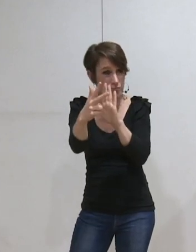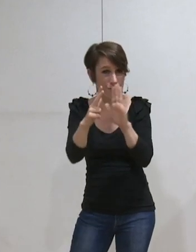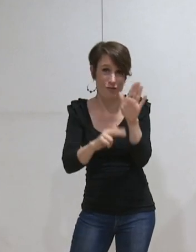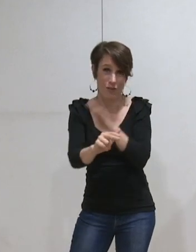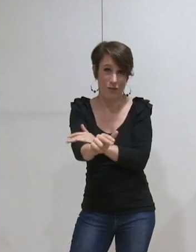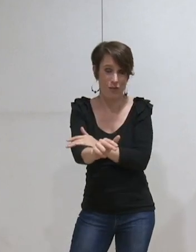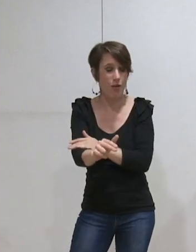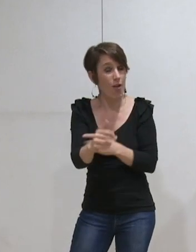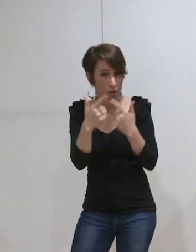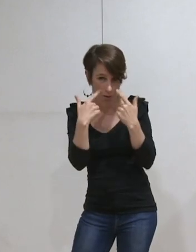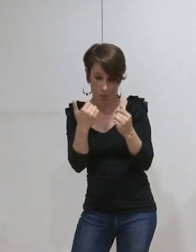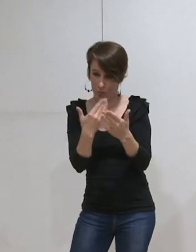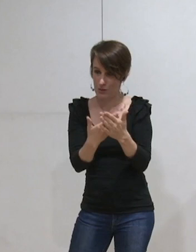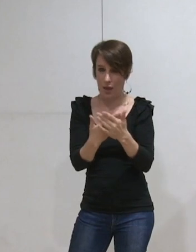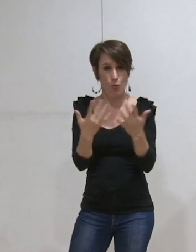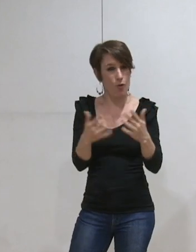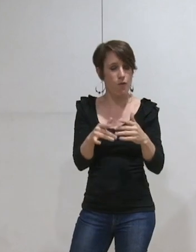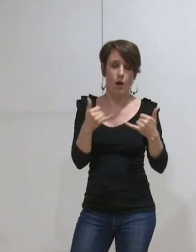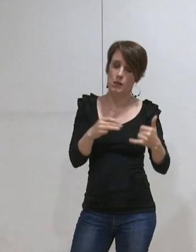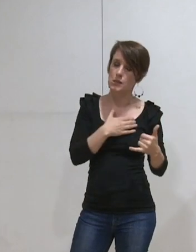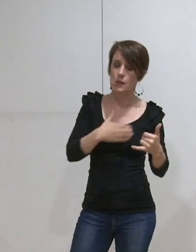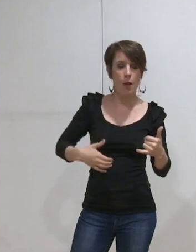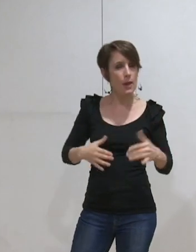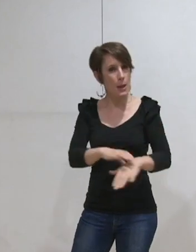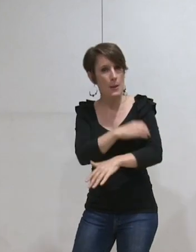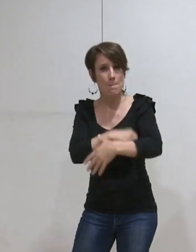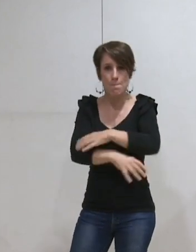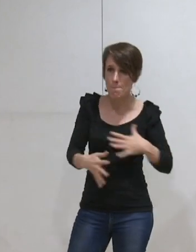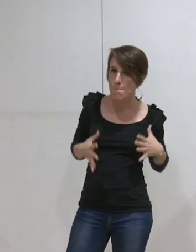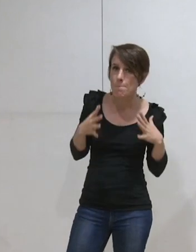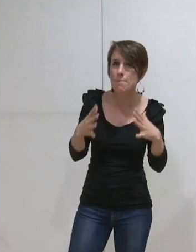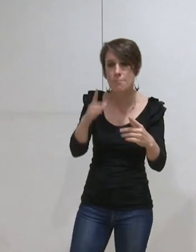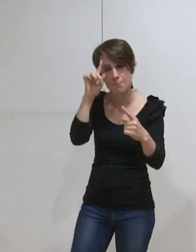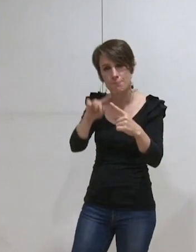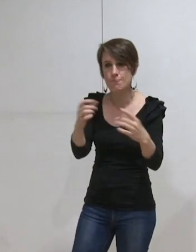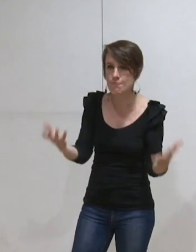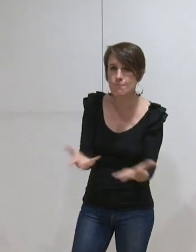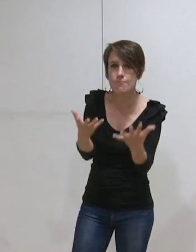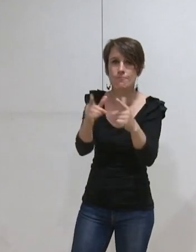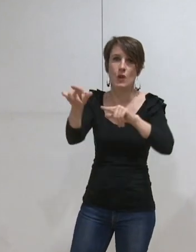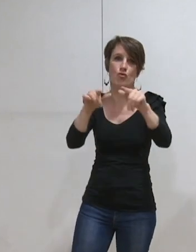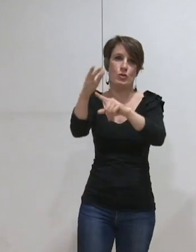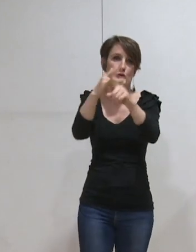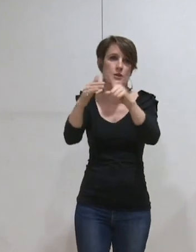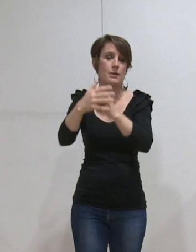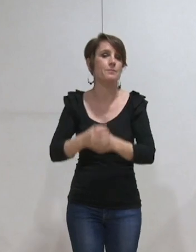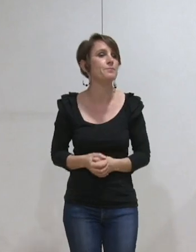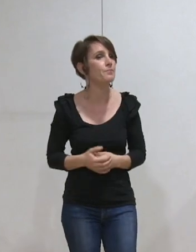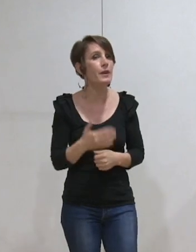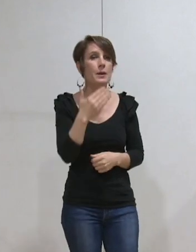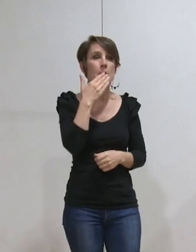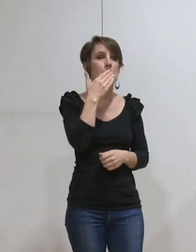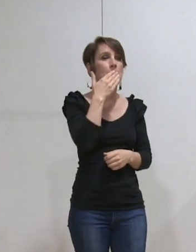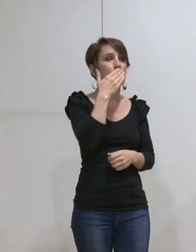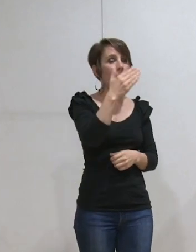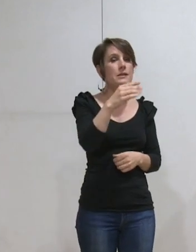l'engagement de la municipalité en faveur du logement social merci monsieur bristo monsieur casazenav